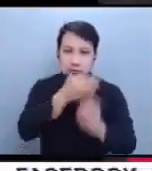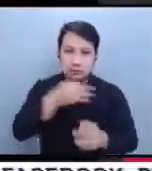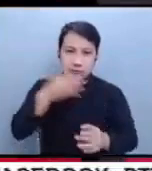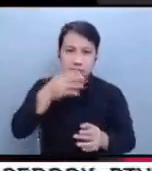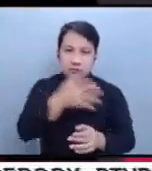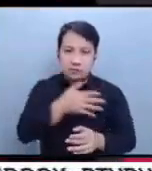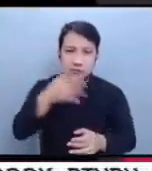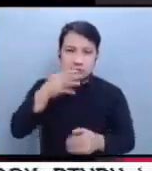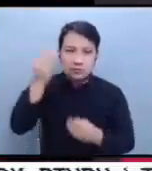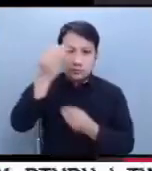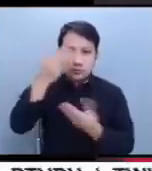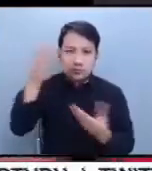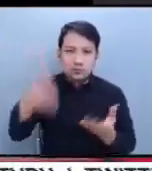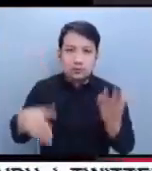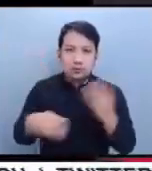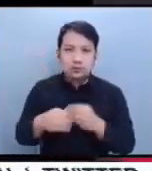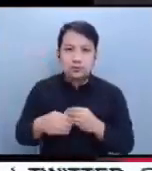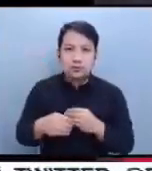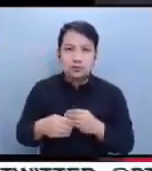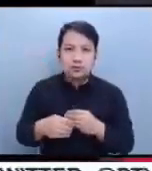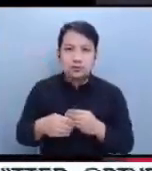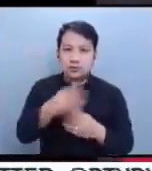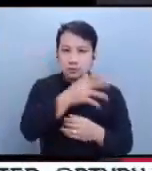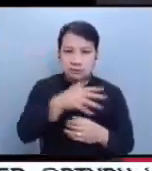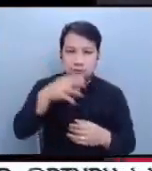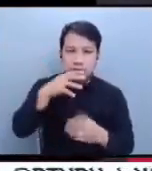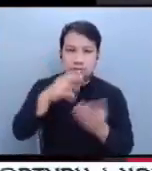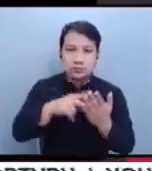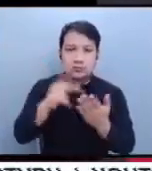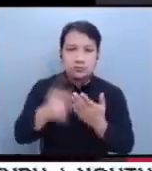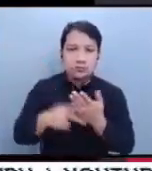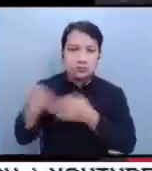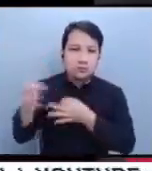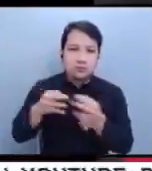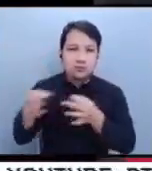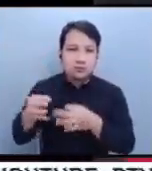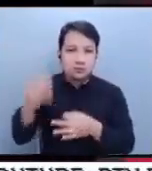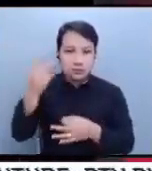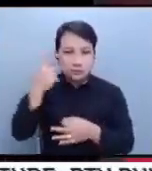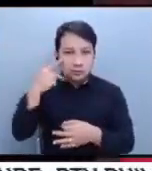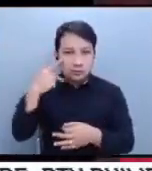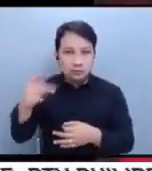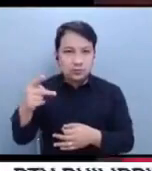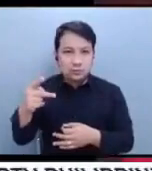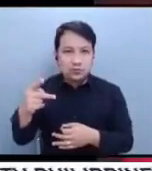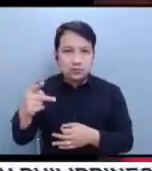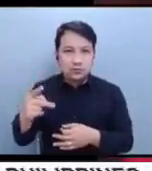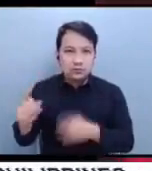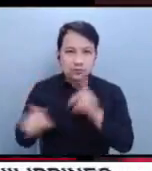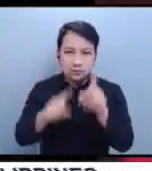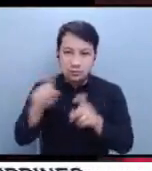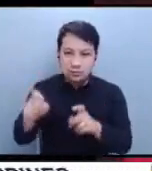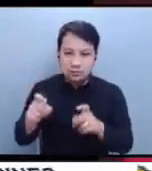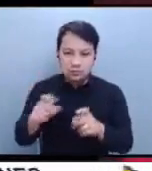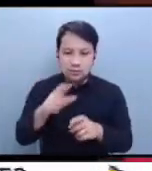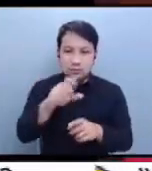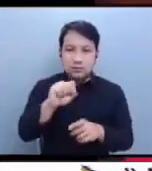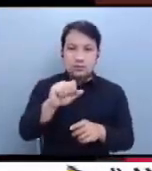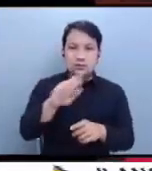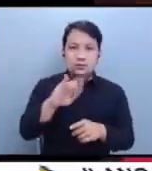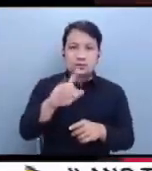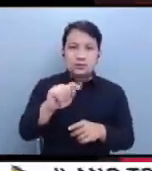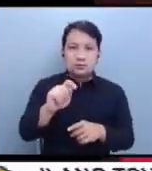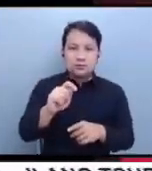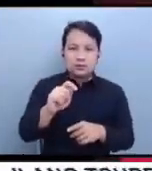amin pong farmers program, kanina po kinikwento ni Senator Kiko, yung Sagip Saka Act, ginagawa na